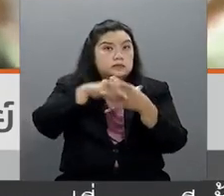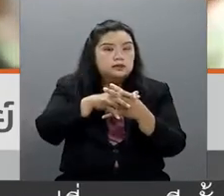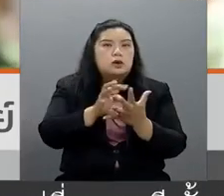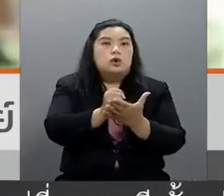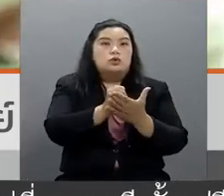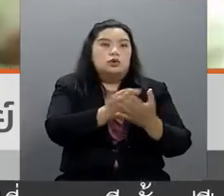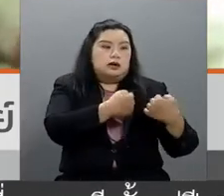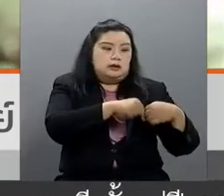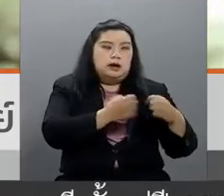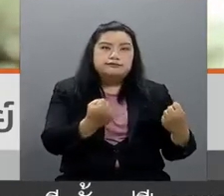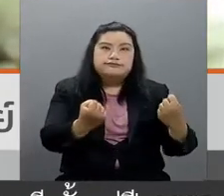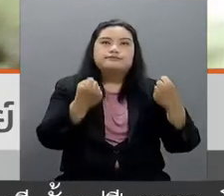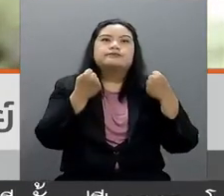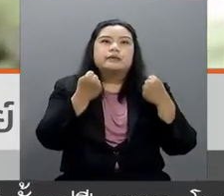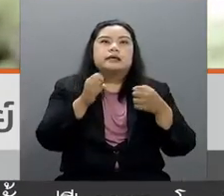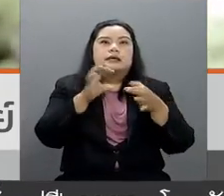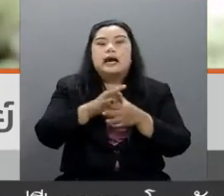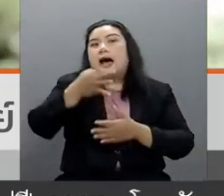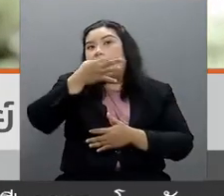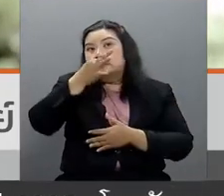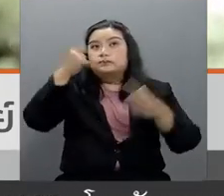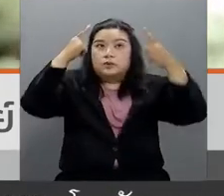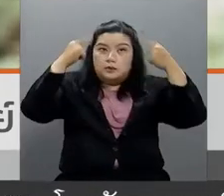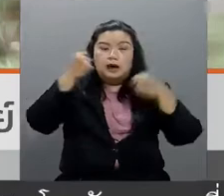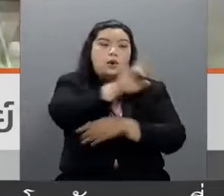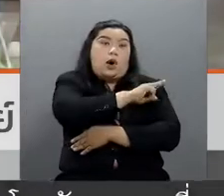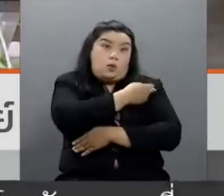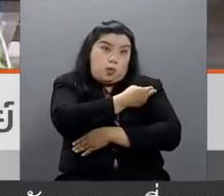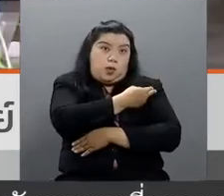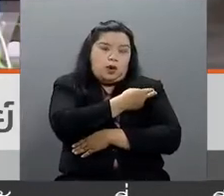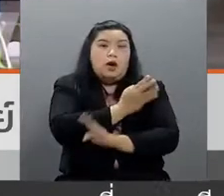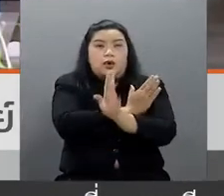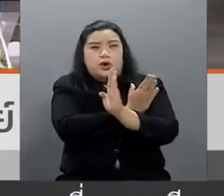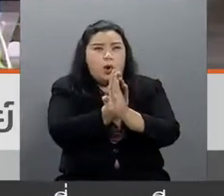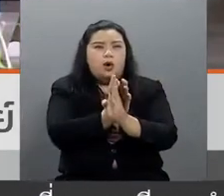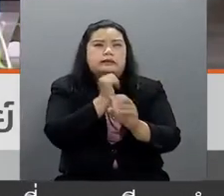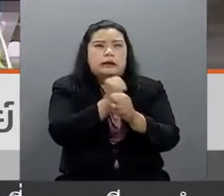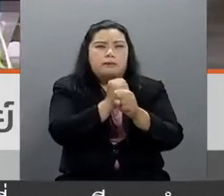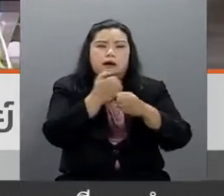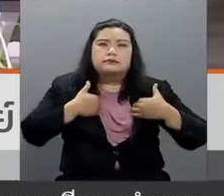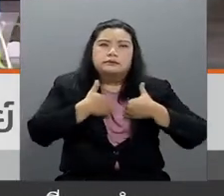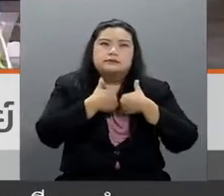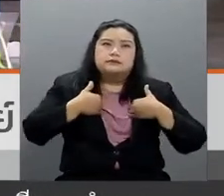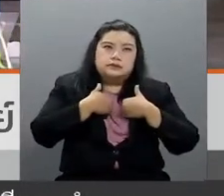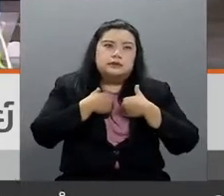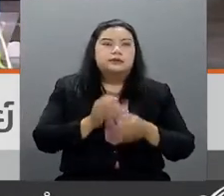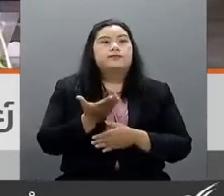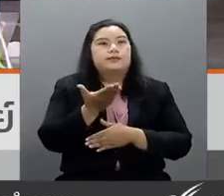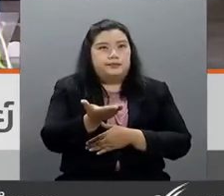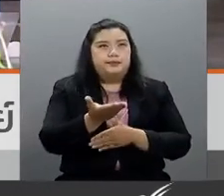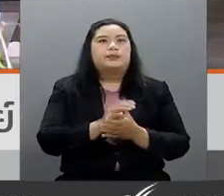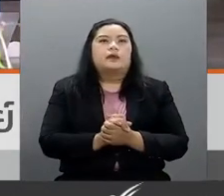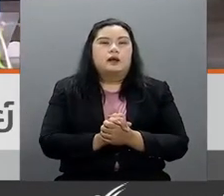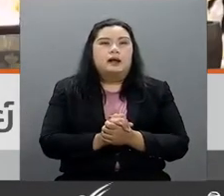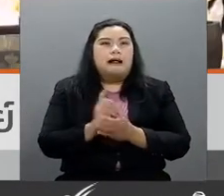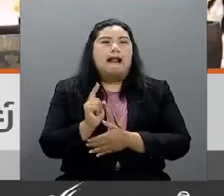การแพทย์ที่ต้องทำงานหนักในช่วงวิกฤตโควิด-19 ที่ผ่านมาโดยแม่ชีสันสนีเสถียรสุดผู้ริเริ่มหลักสูตรนี้ม